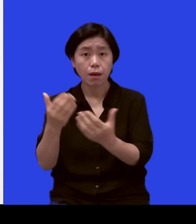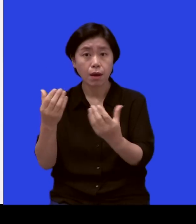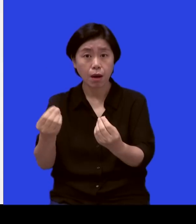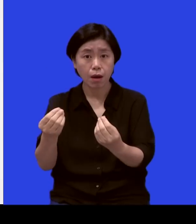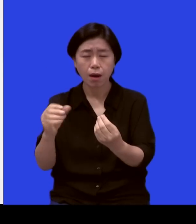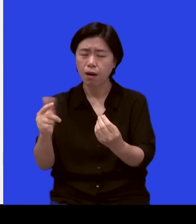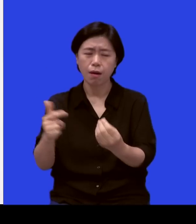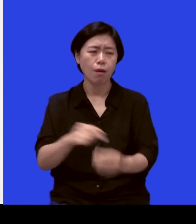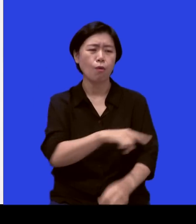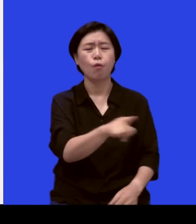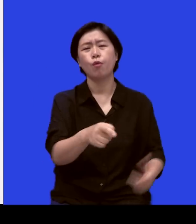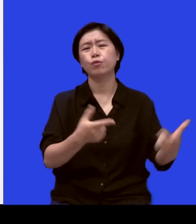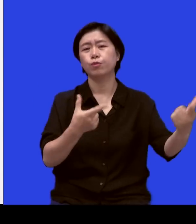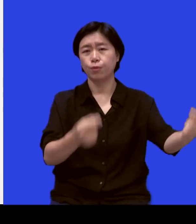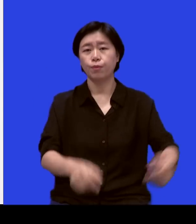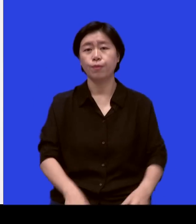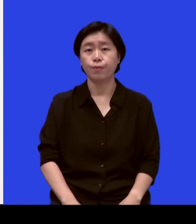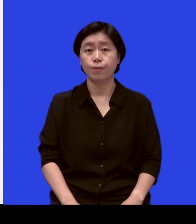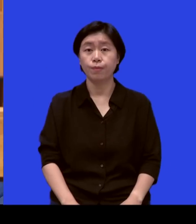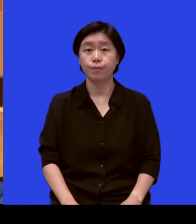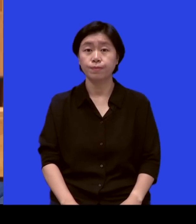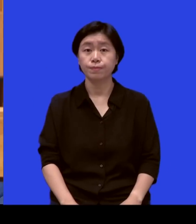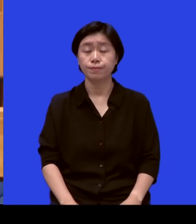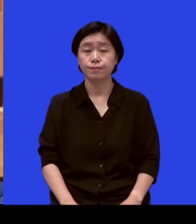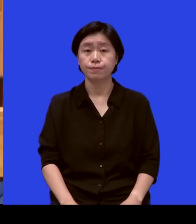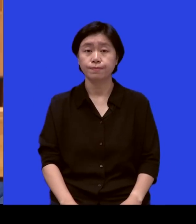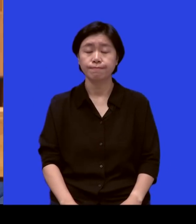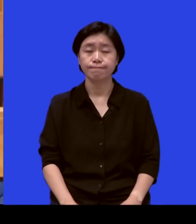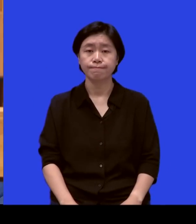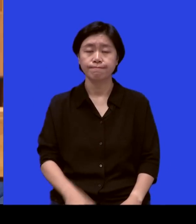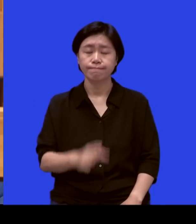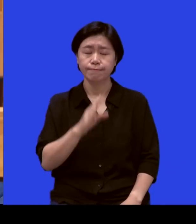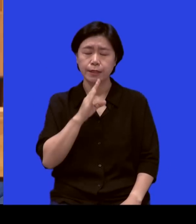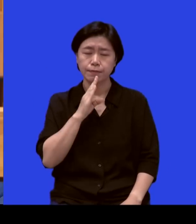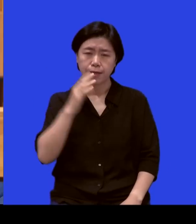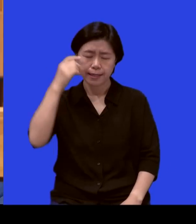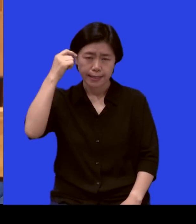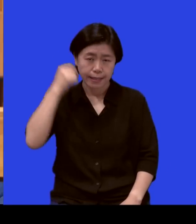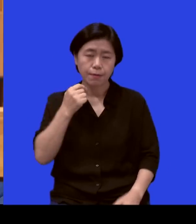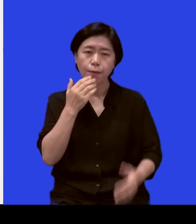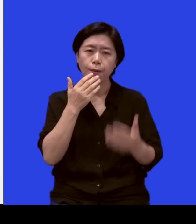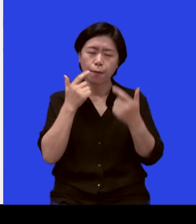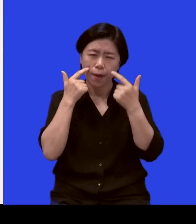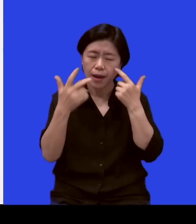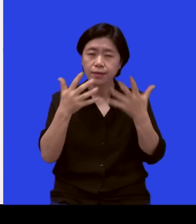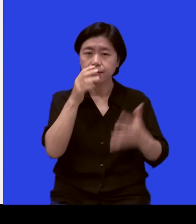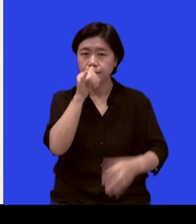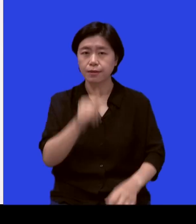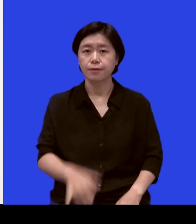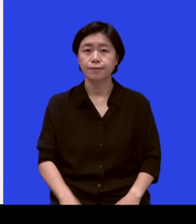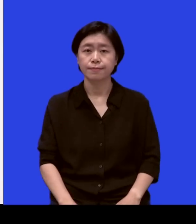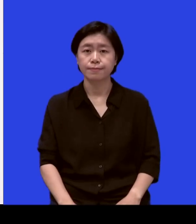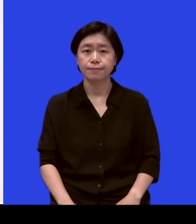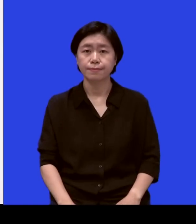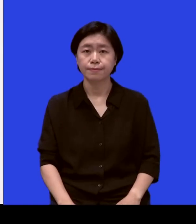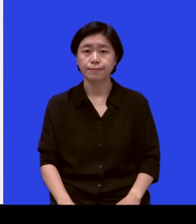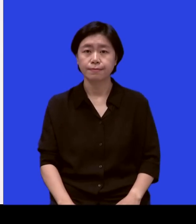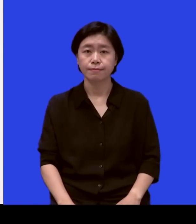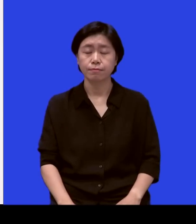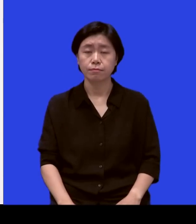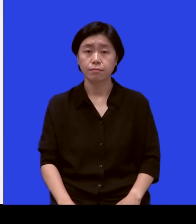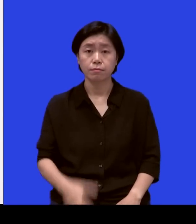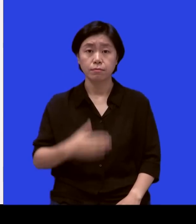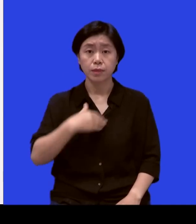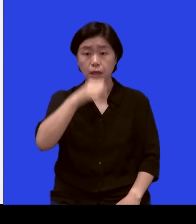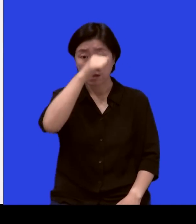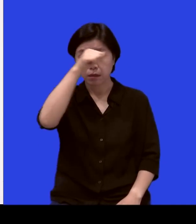게 이런 상황 속에 있다는 거를 그때 너무 절감을 했어요. 네. 그러니까는 그 기차에 계속